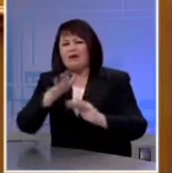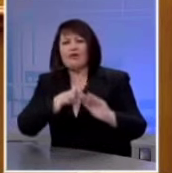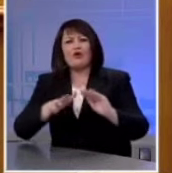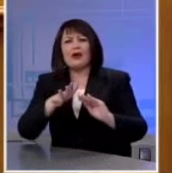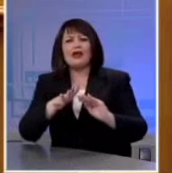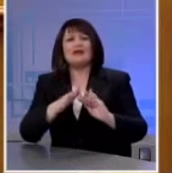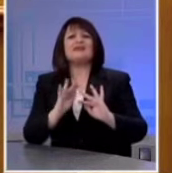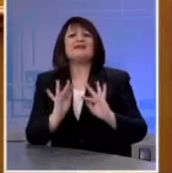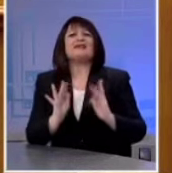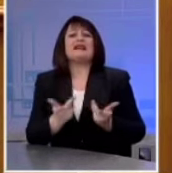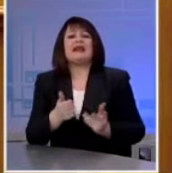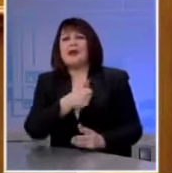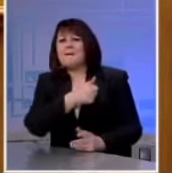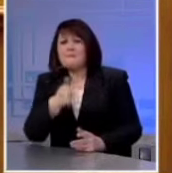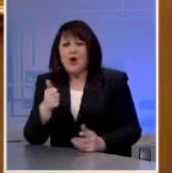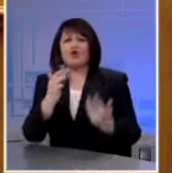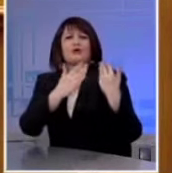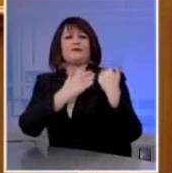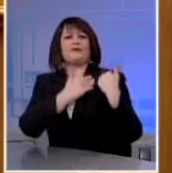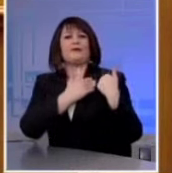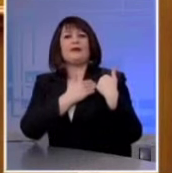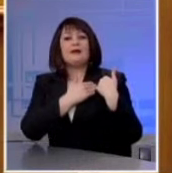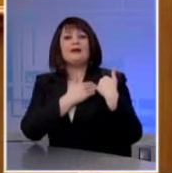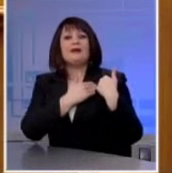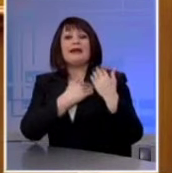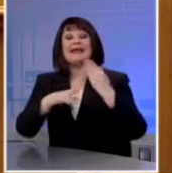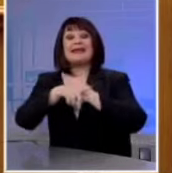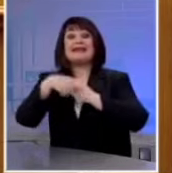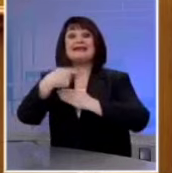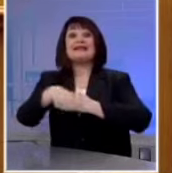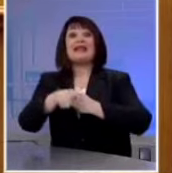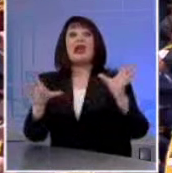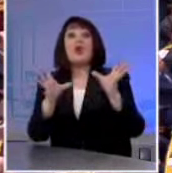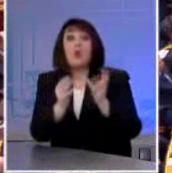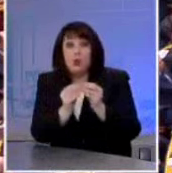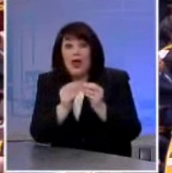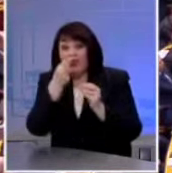αποτελούν αποκλειστική αρμοδιότητα του εισαγγελέα διαφθοράς.